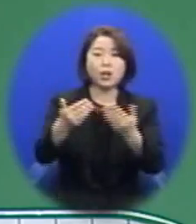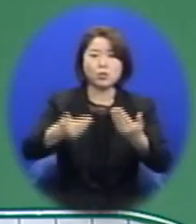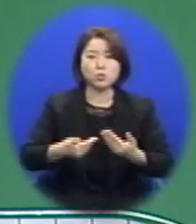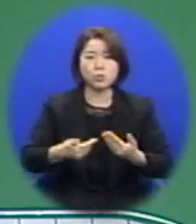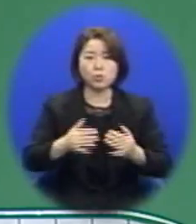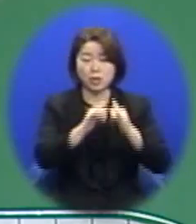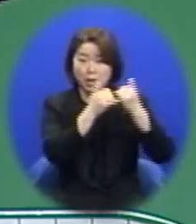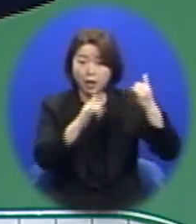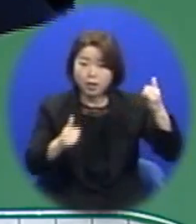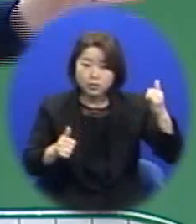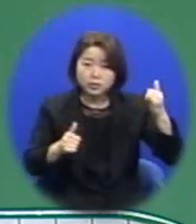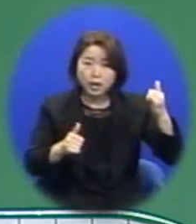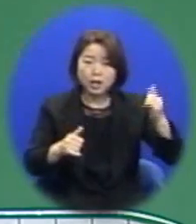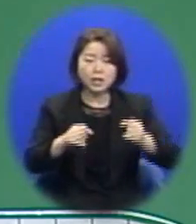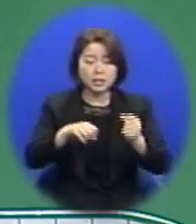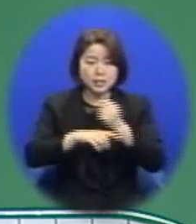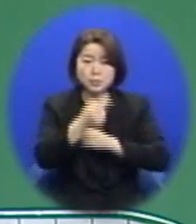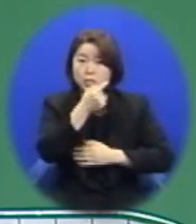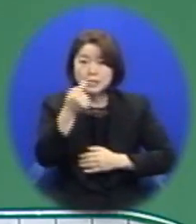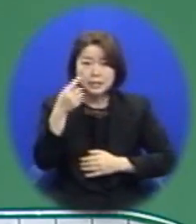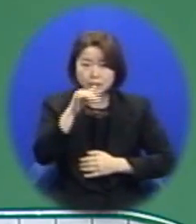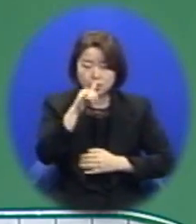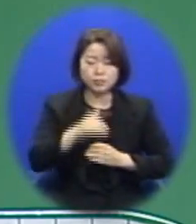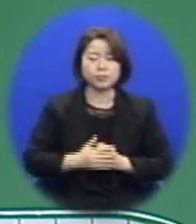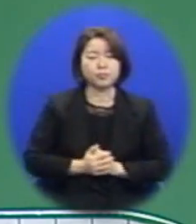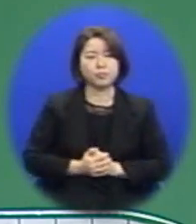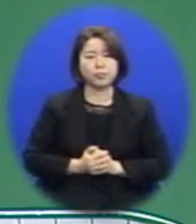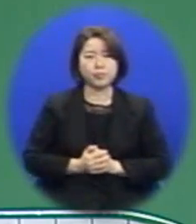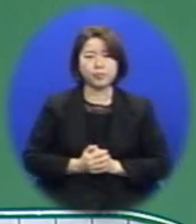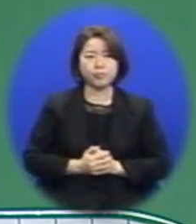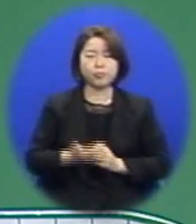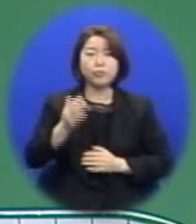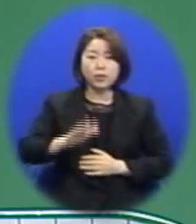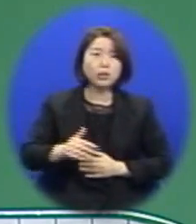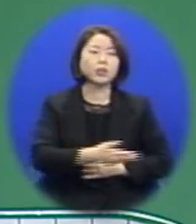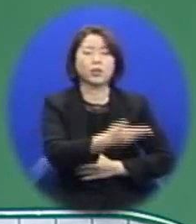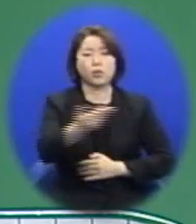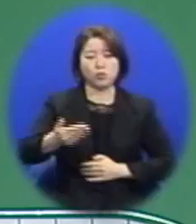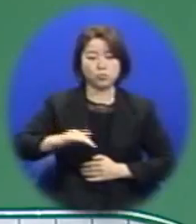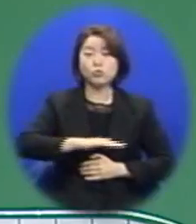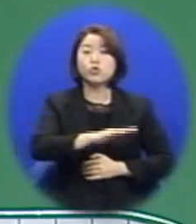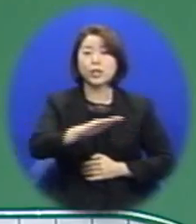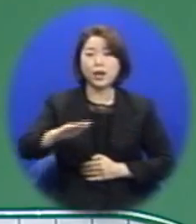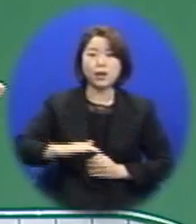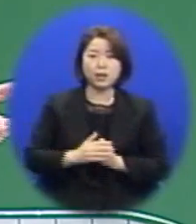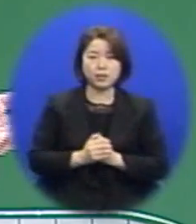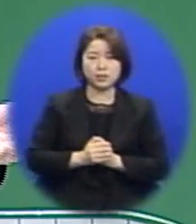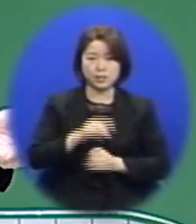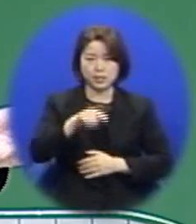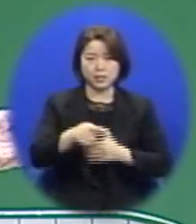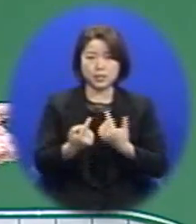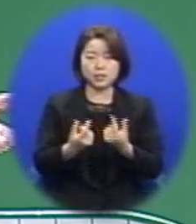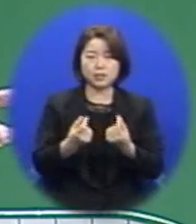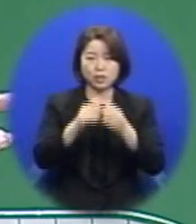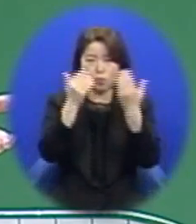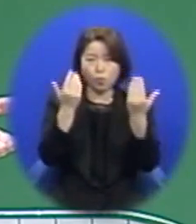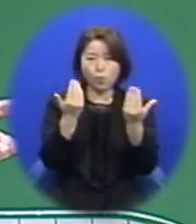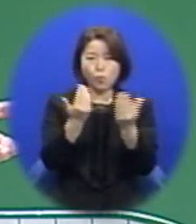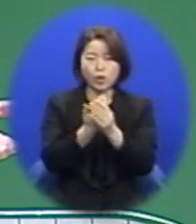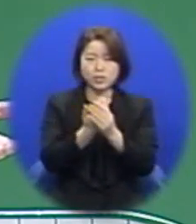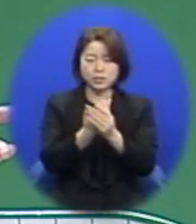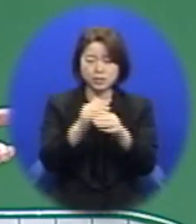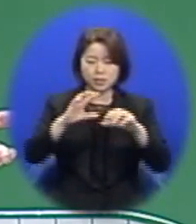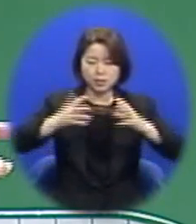이미 응답일 역사가 이미 증명하고 있습니다. 근데 여러분 우리가 그렇게 완전히